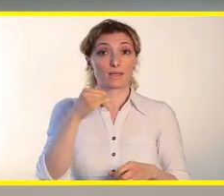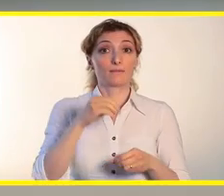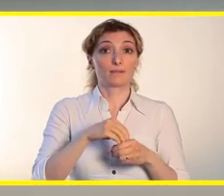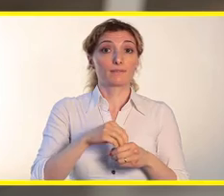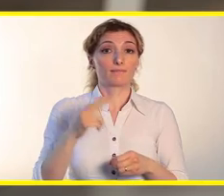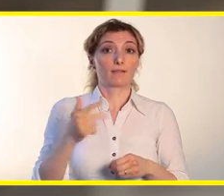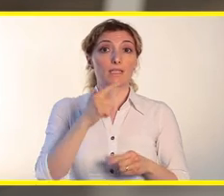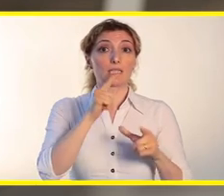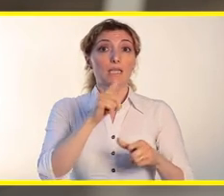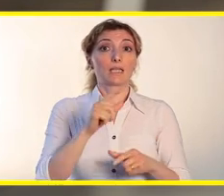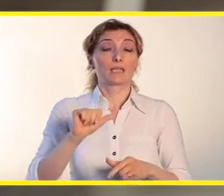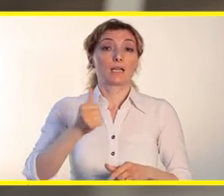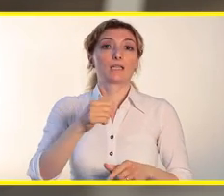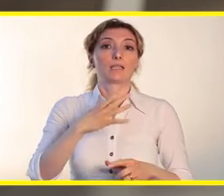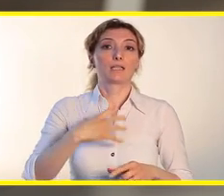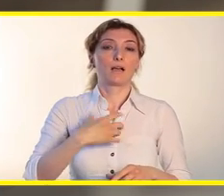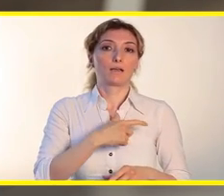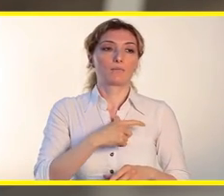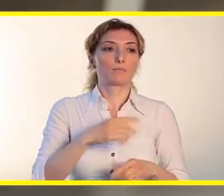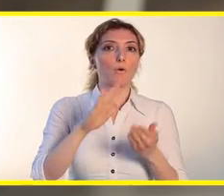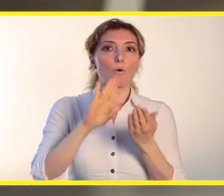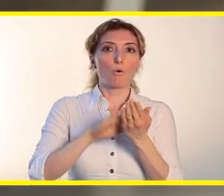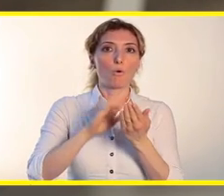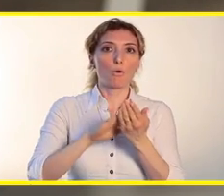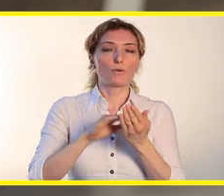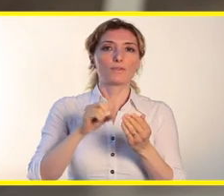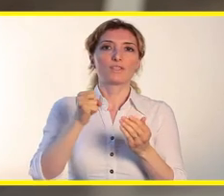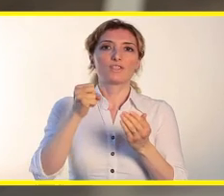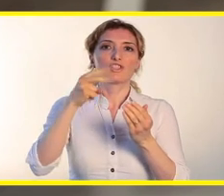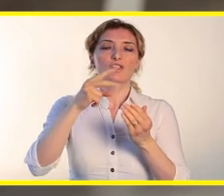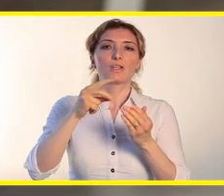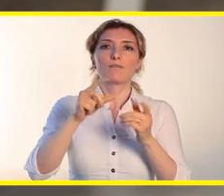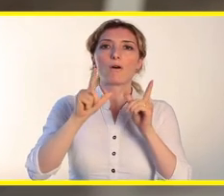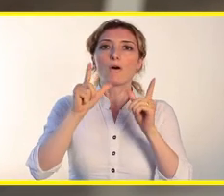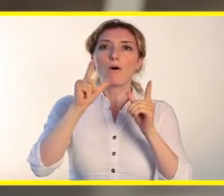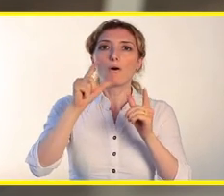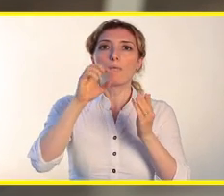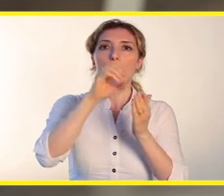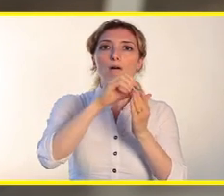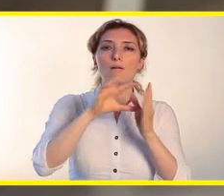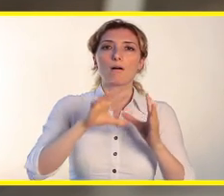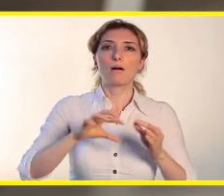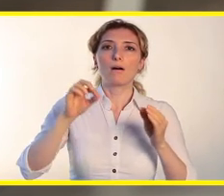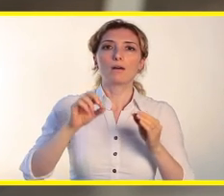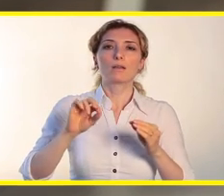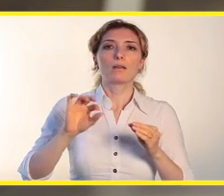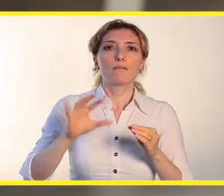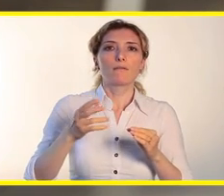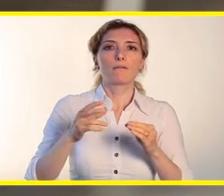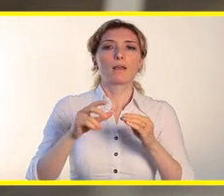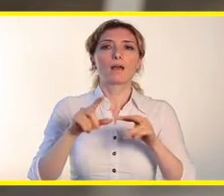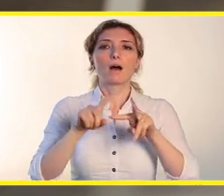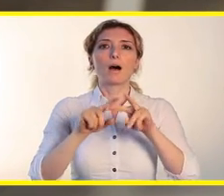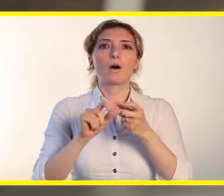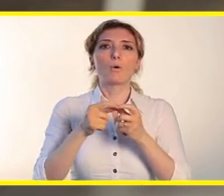M9 etkileyici bir ses kalitesine sahip. Ön yüzünde bulunan çift stereo hoparlörle HTC Boom Sound ve Dolby